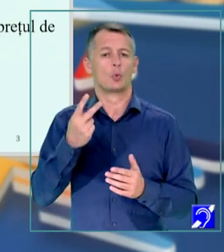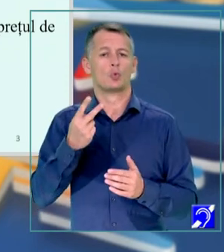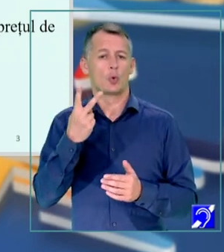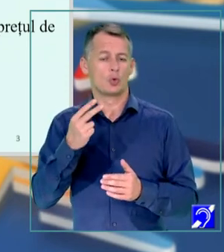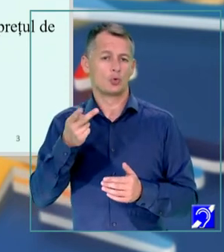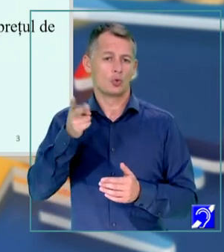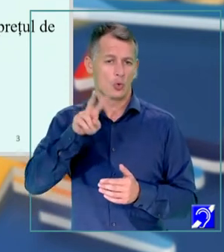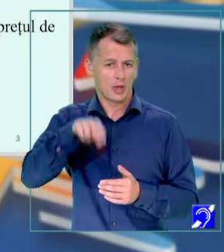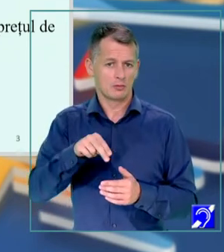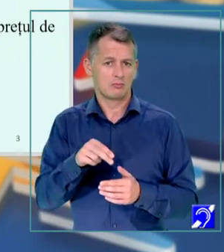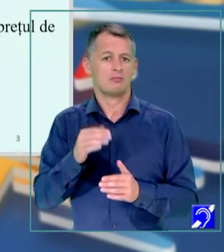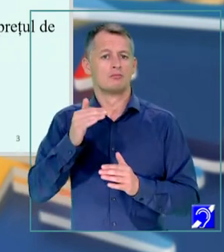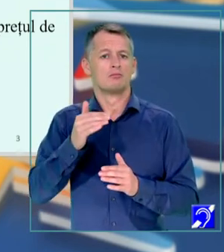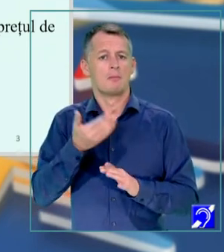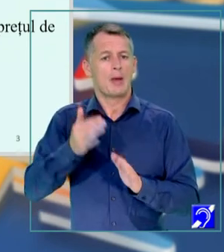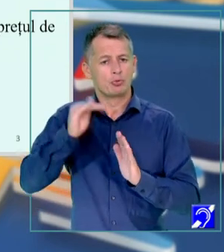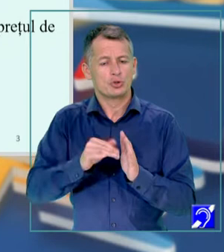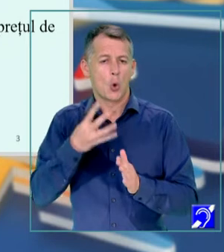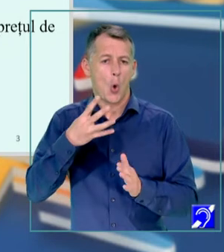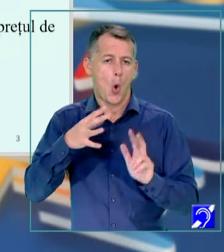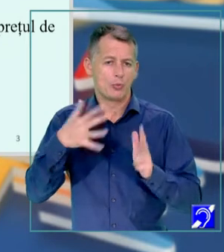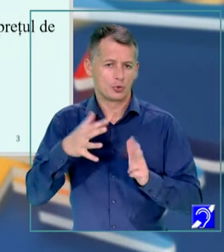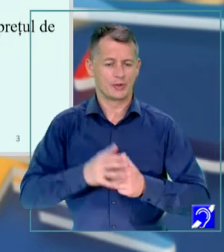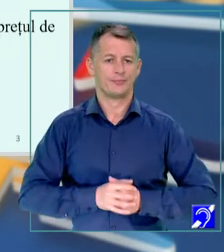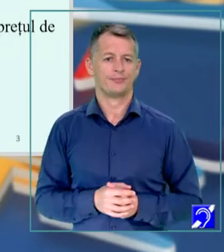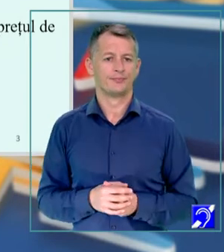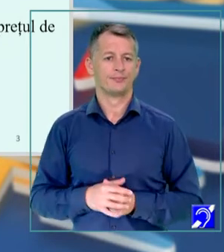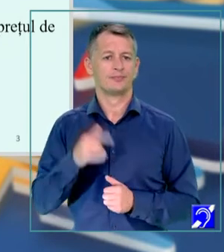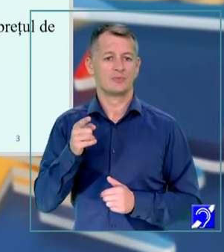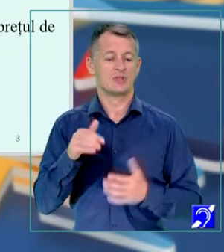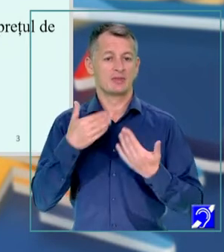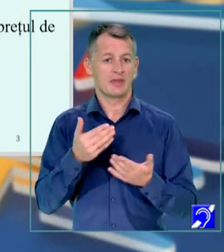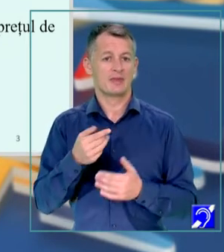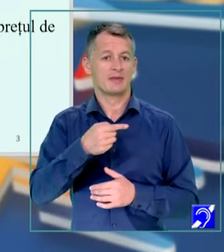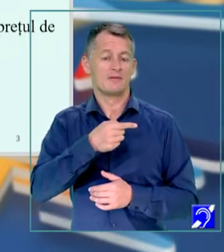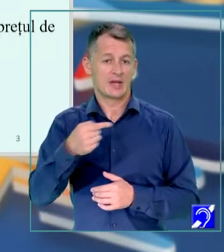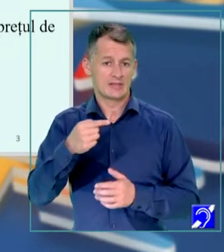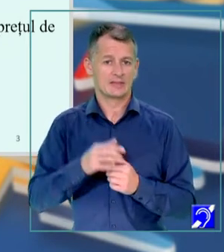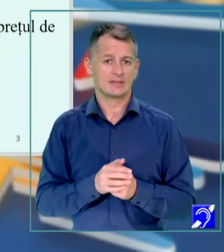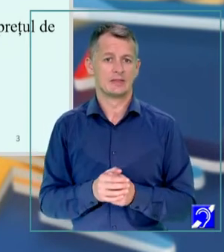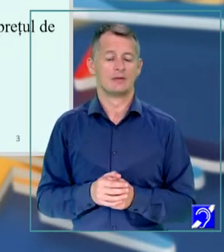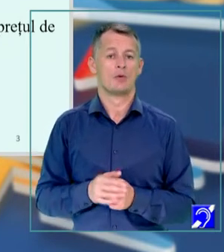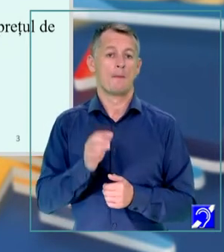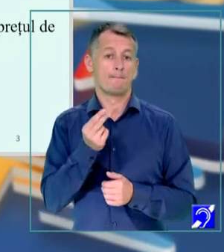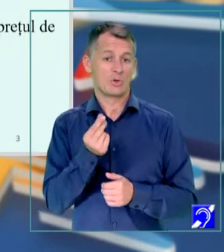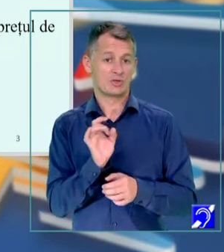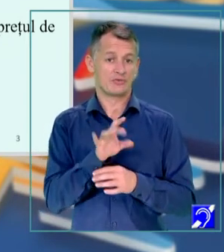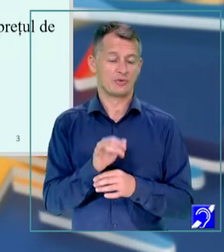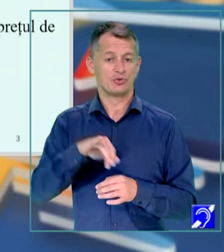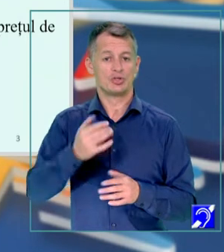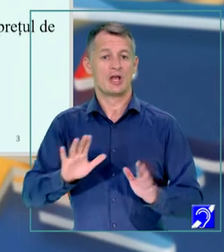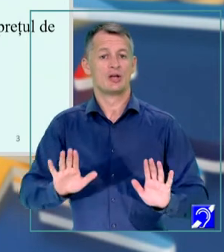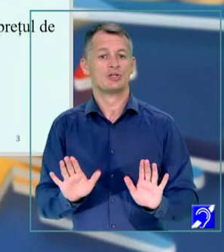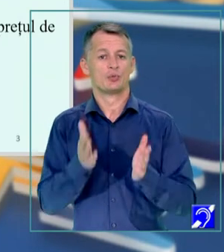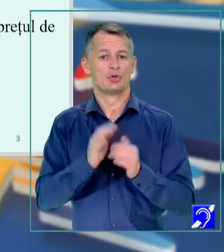800 și mai departe număr de creștere cu un dolar este dat diferență Acum eu și dintre prețul cu care se vinde și prețul inițial